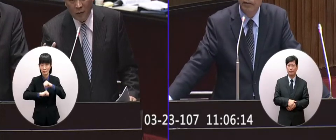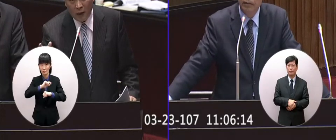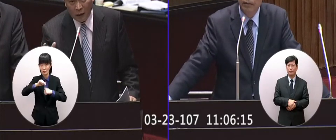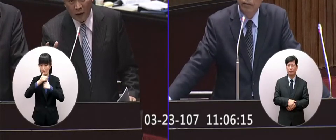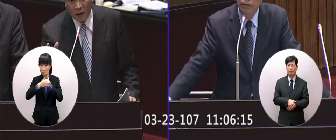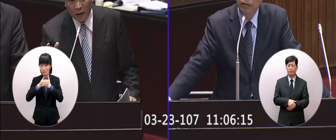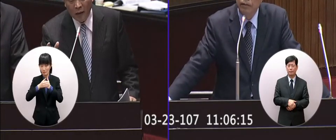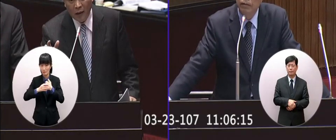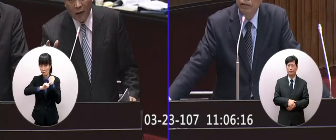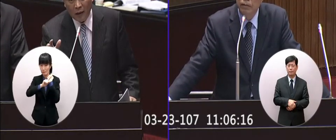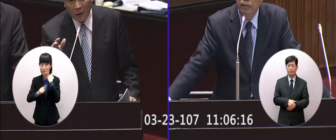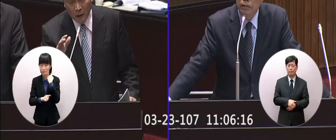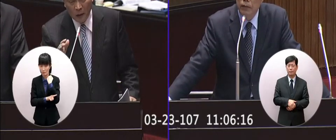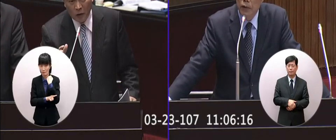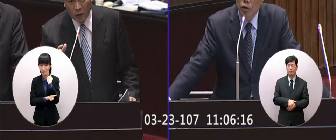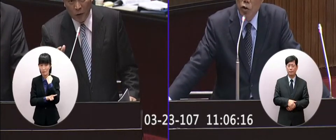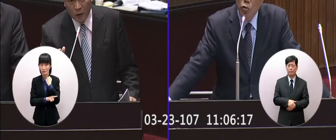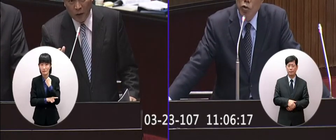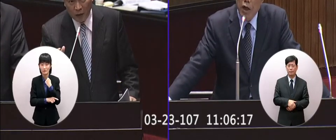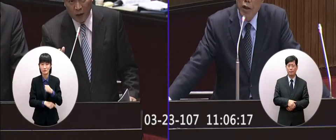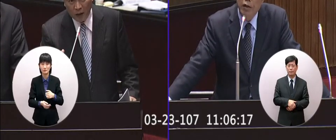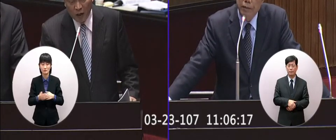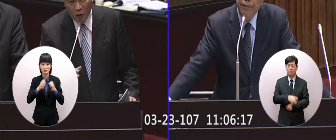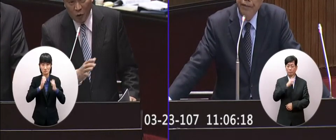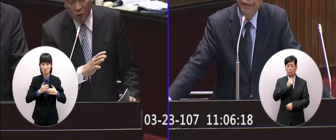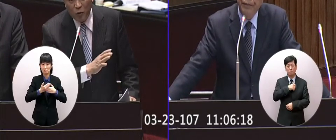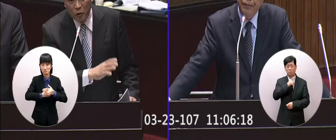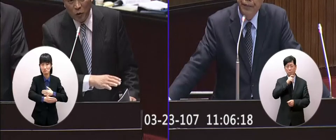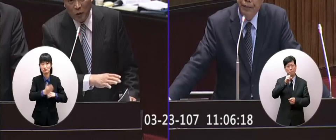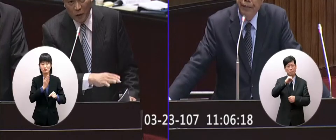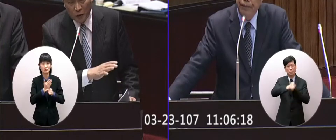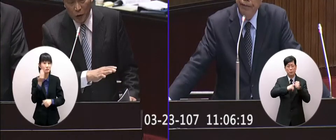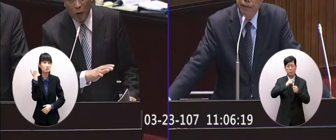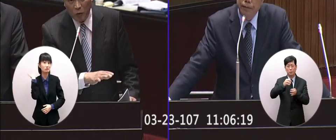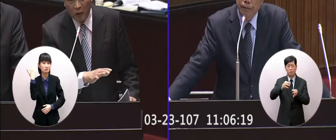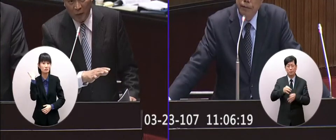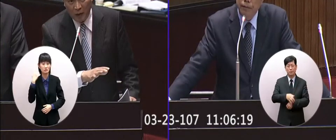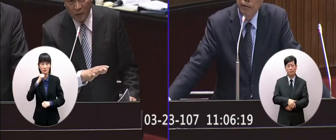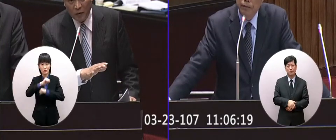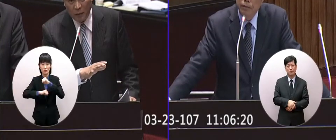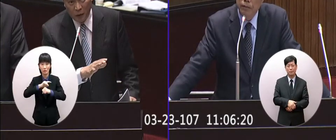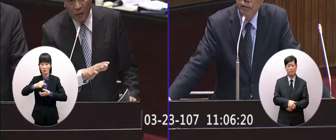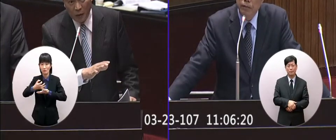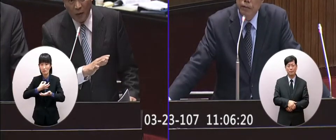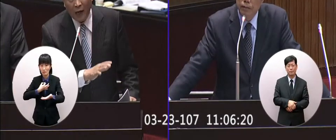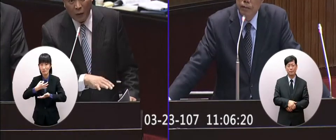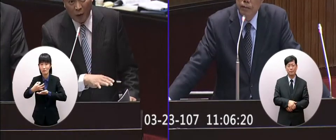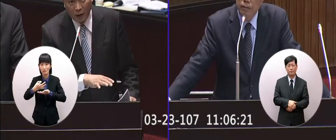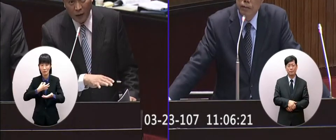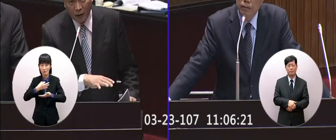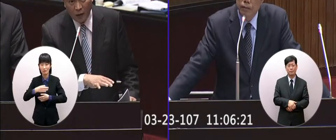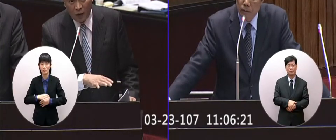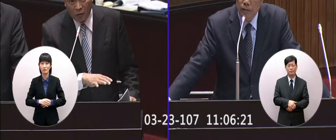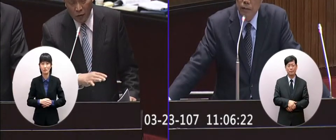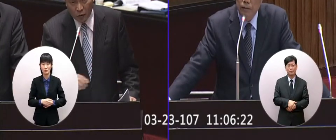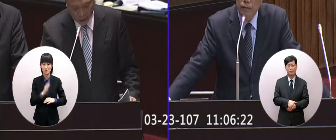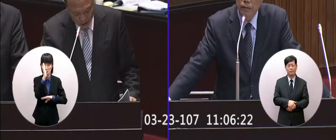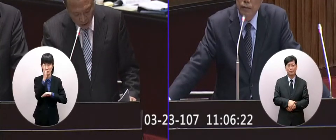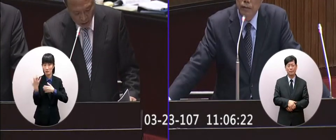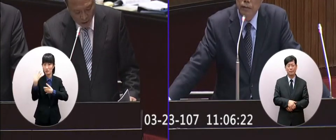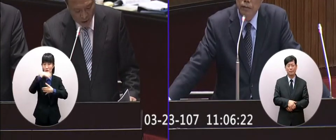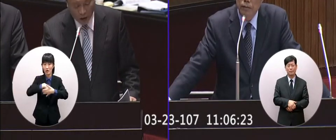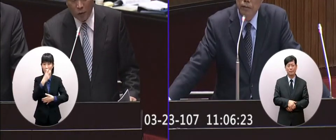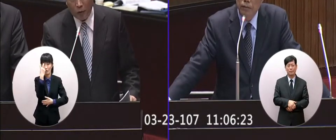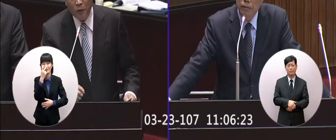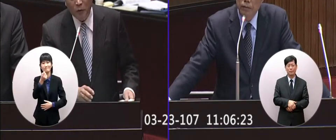的这个法律的这个建构的过程， 宠物交易， 我们过去的这种宠物买卖是比较没有纳管， 我觉